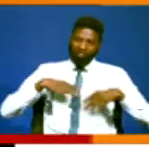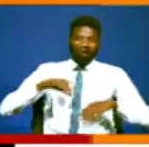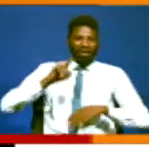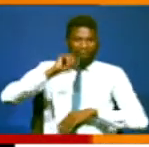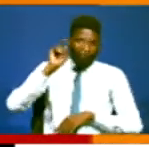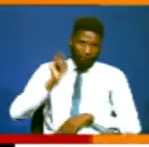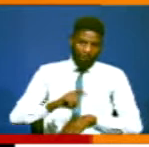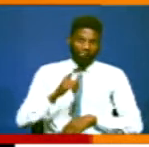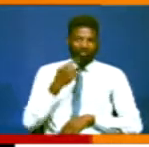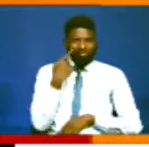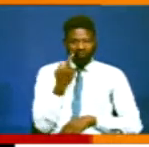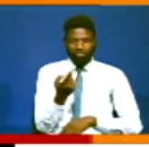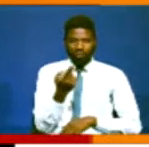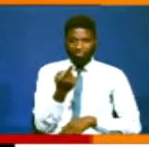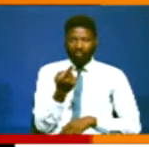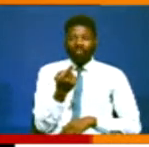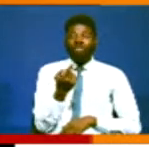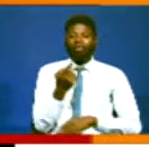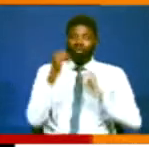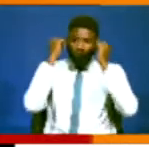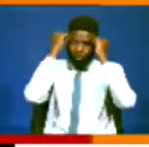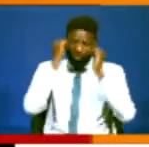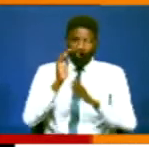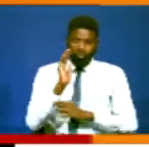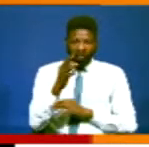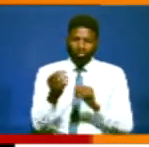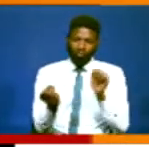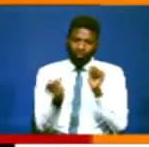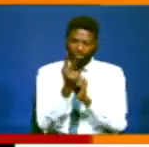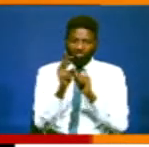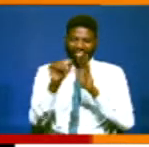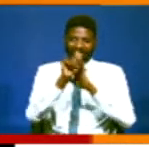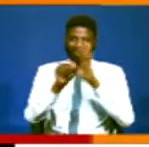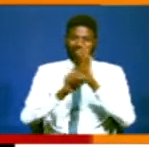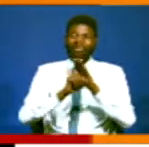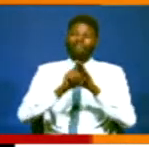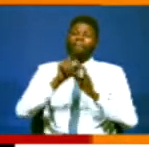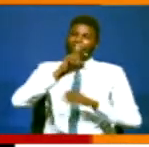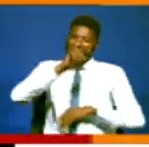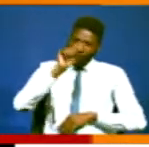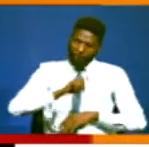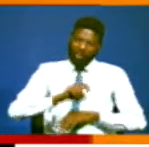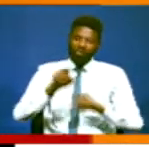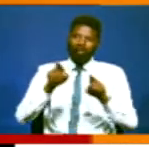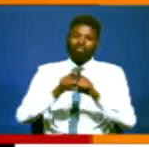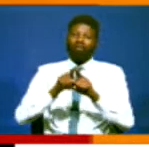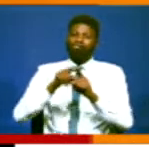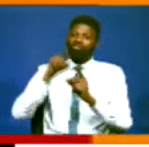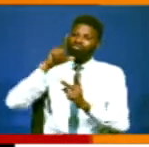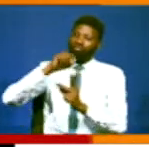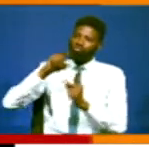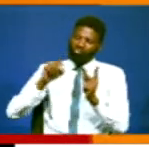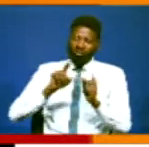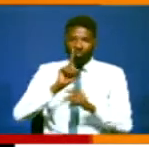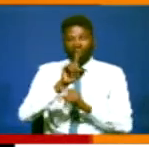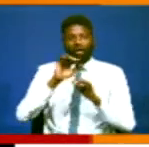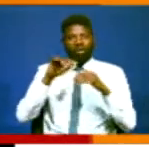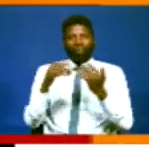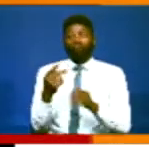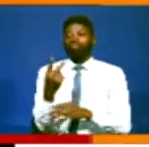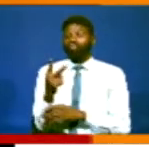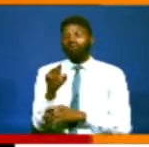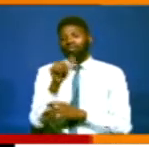atakuwa anafanya masomo 12 ya lazima, alafu anachagua moja au masomo mawili kati ya yale